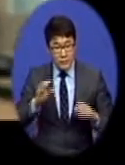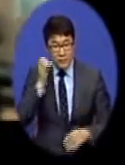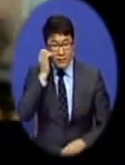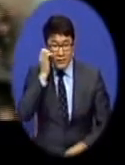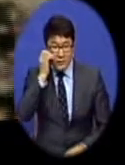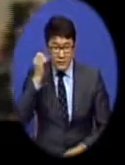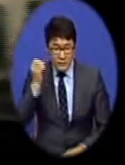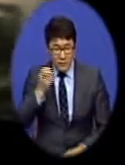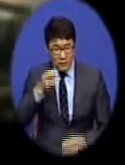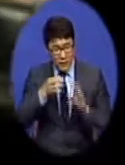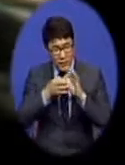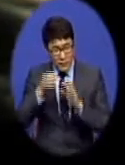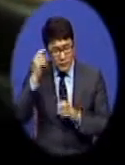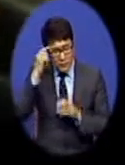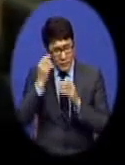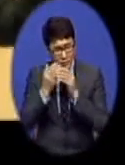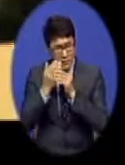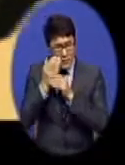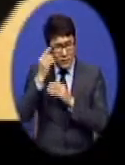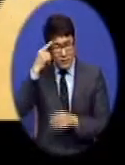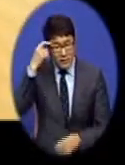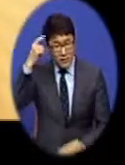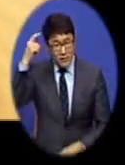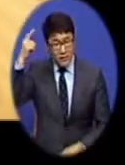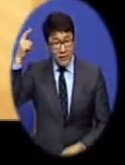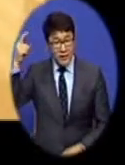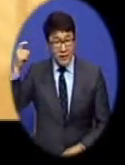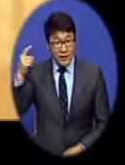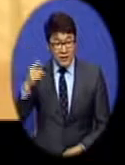오늘도 자꾸자꾸 생각나.